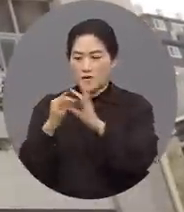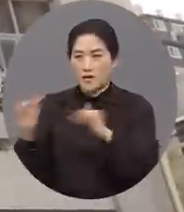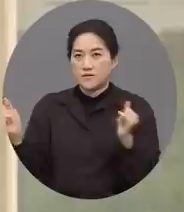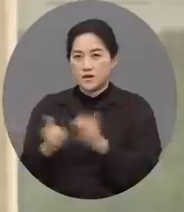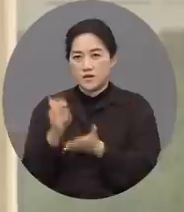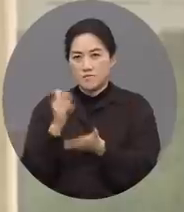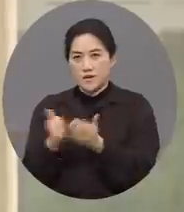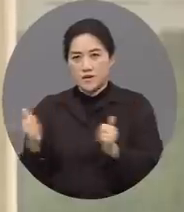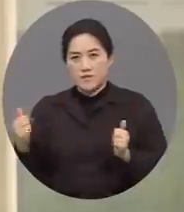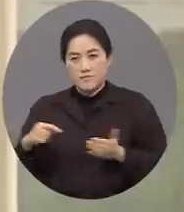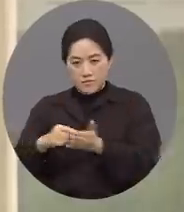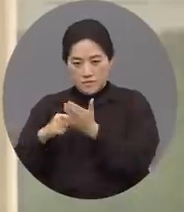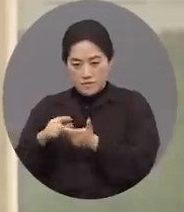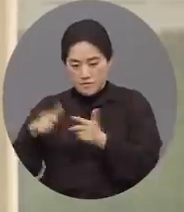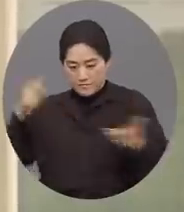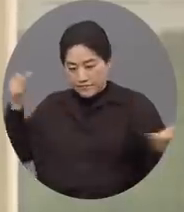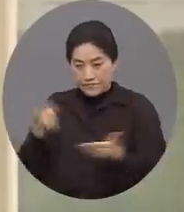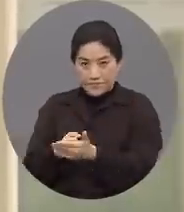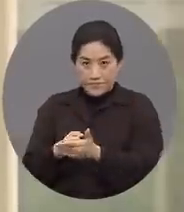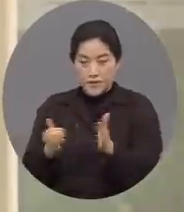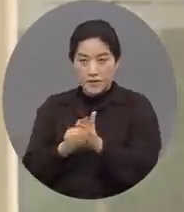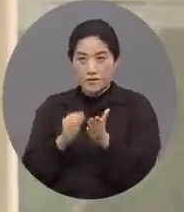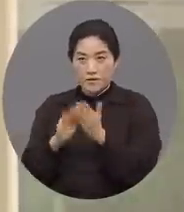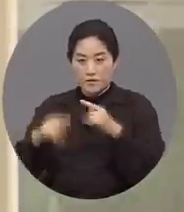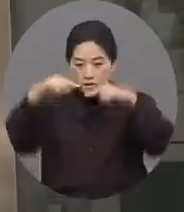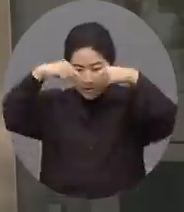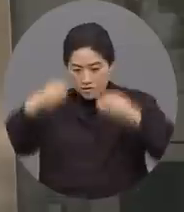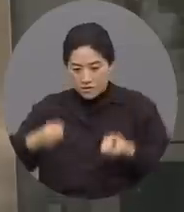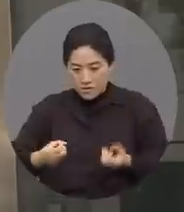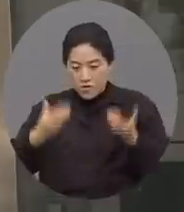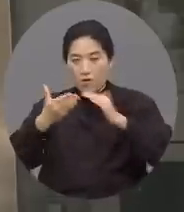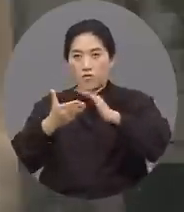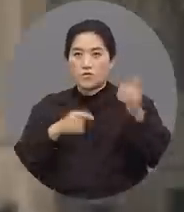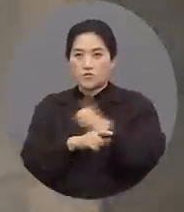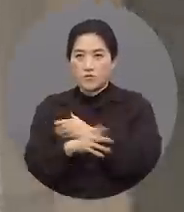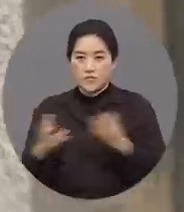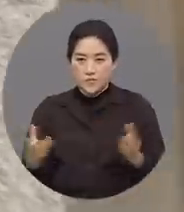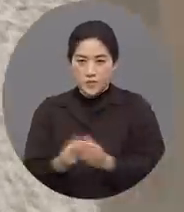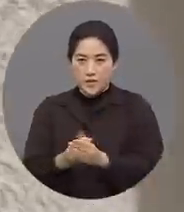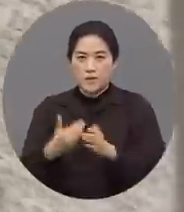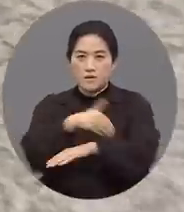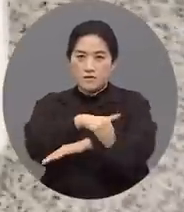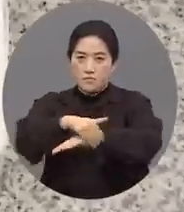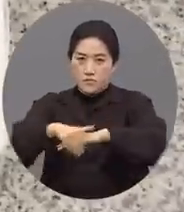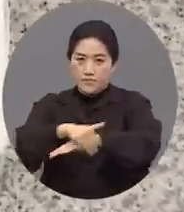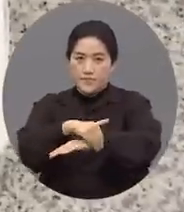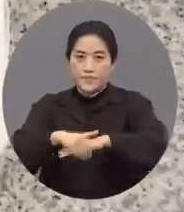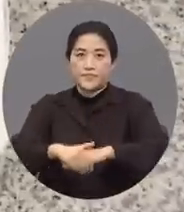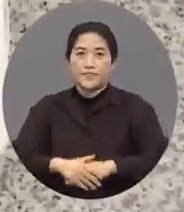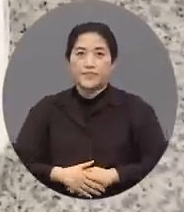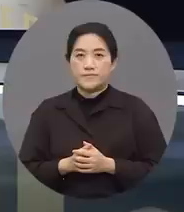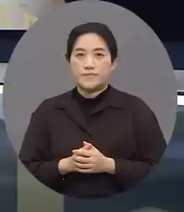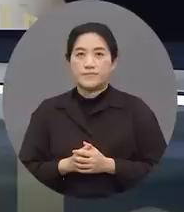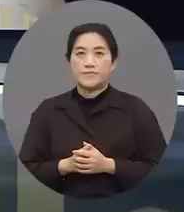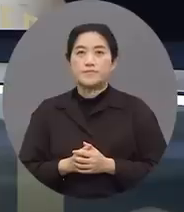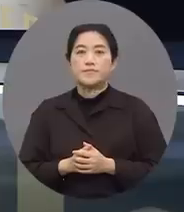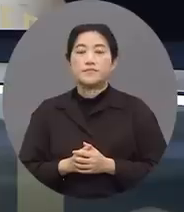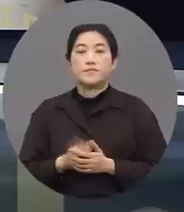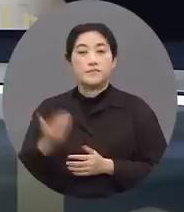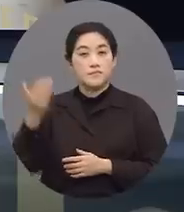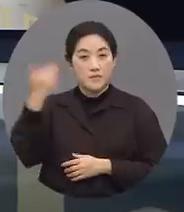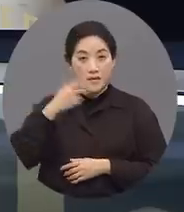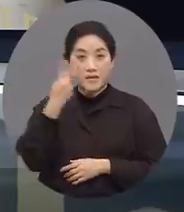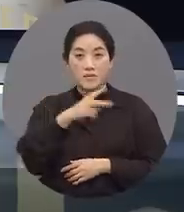사법 처리 여부를 확정한 뒤 설 전에 수사를 마무리할 계획입니다. MBC 뉴스 김현지입니다.